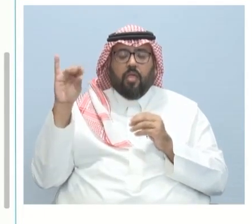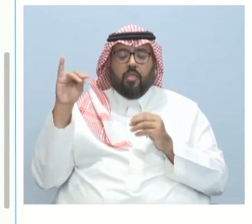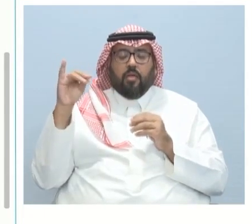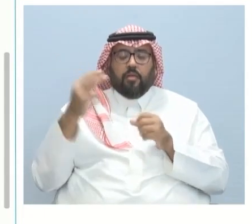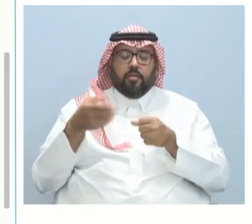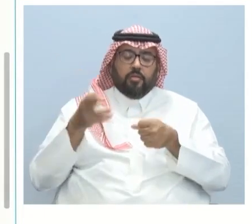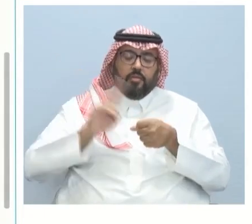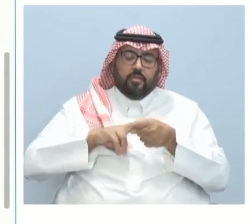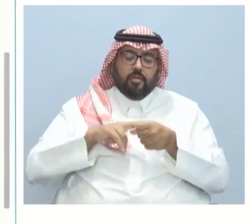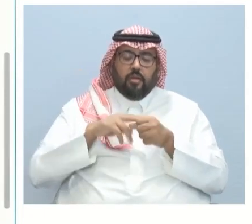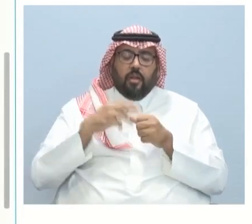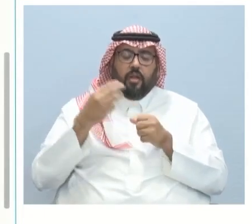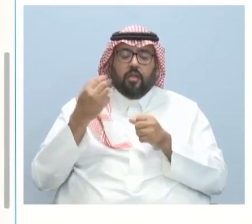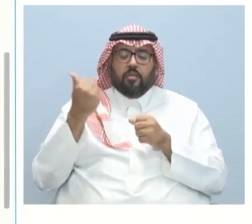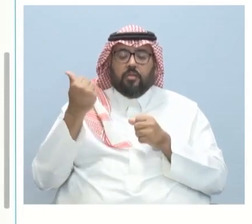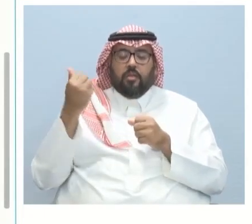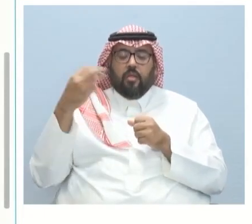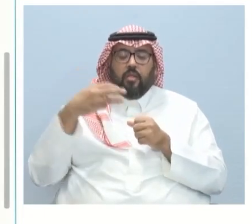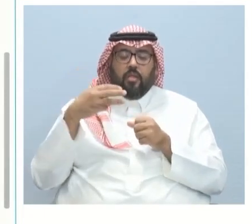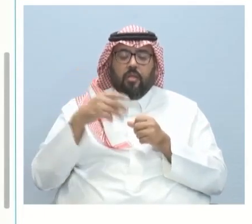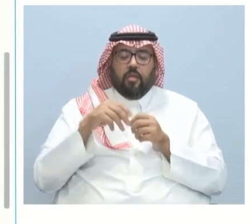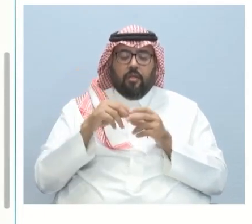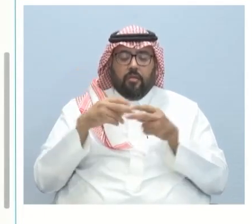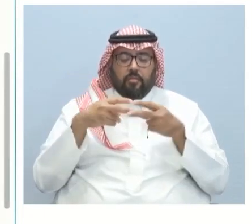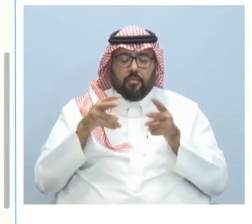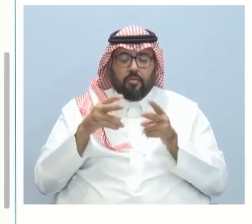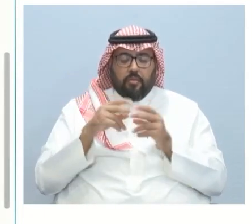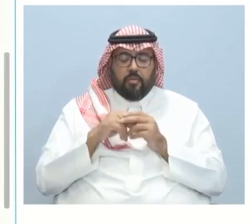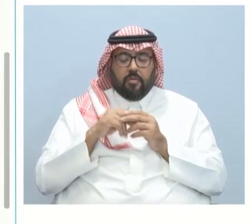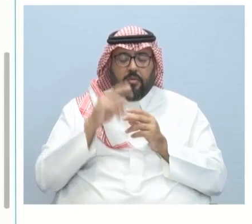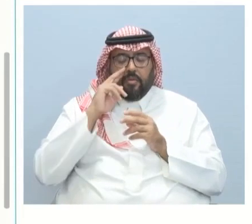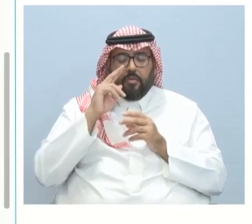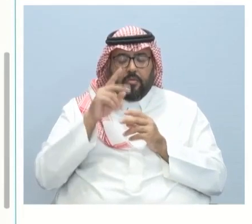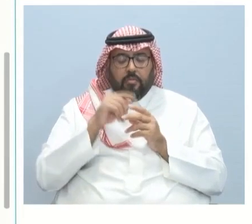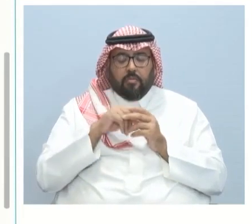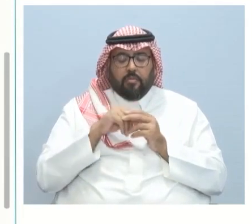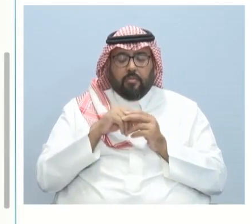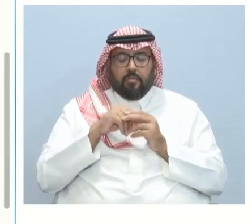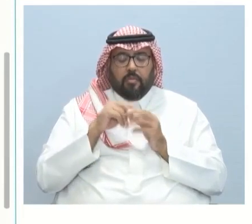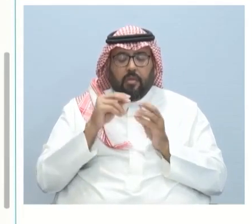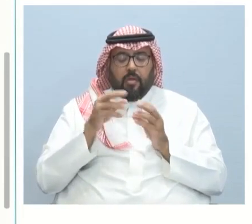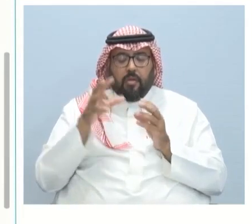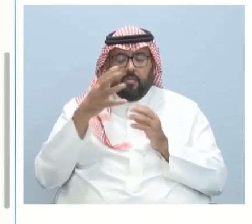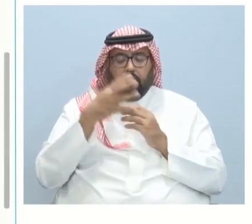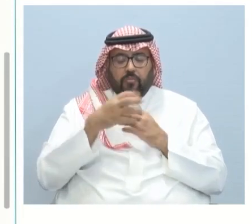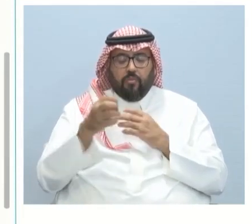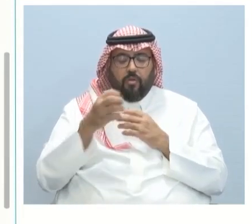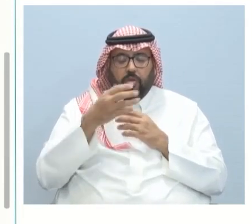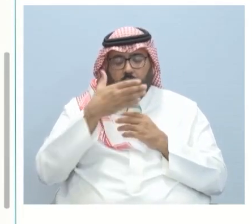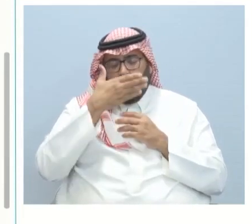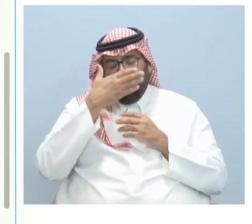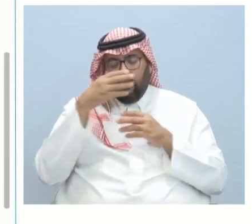36 مره بعد الضغط على زر بدايه في شريط الادوات عند تحميل